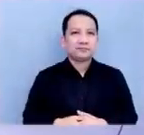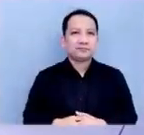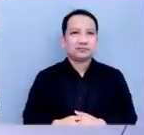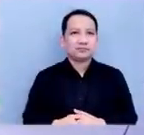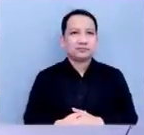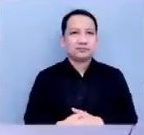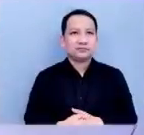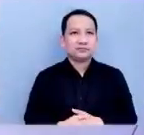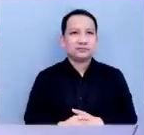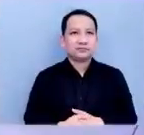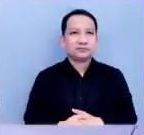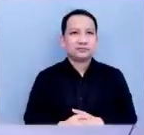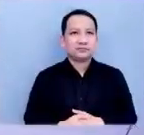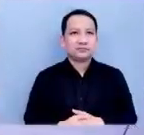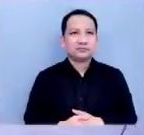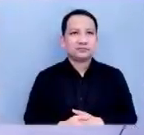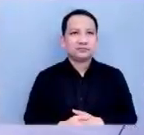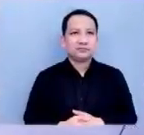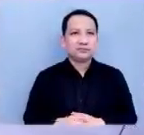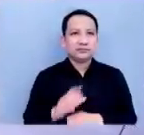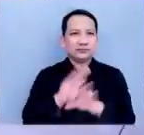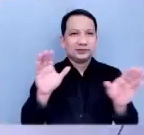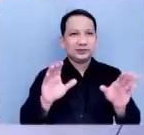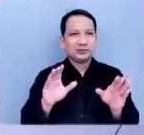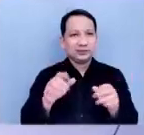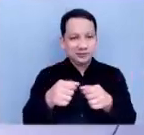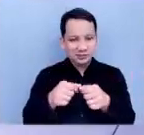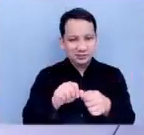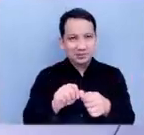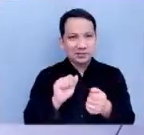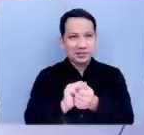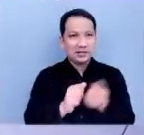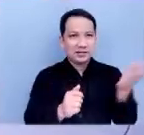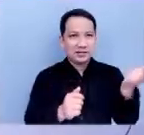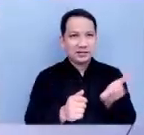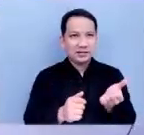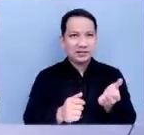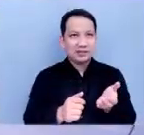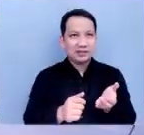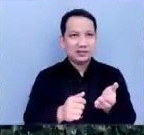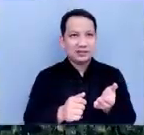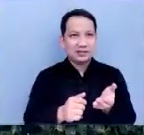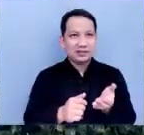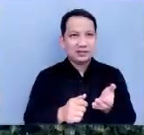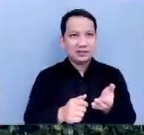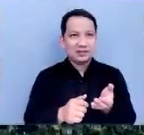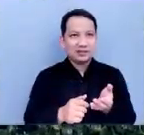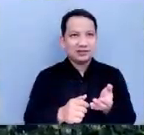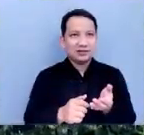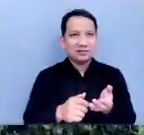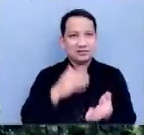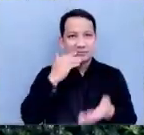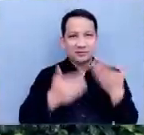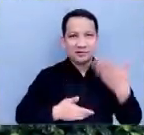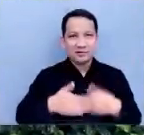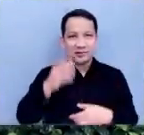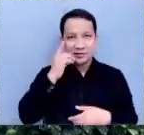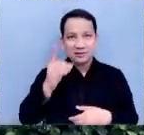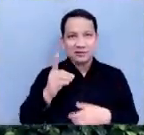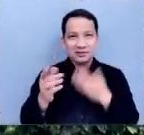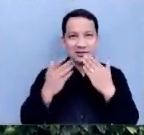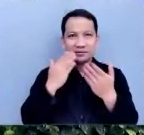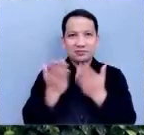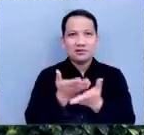Okay, para mas maintindihan natin ang kuto, makakasama natin dito sa studio si Doc Dex. Welcome!